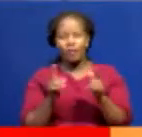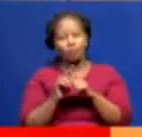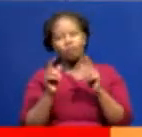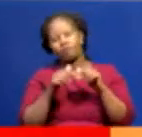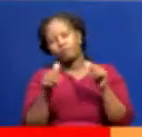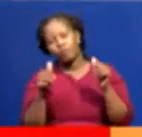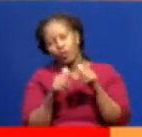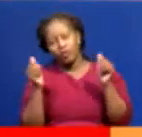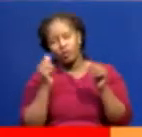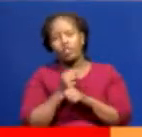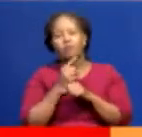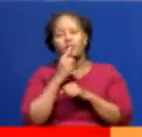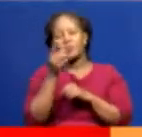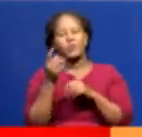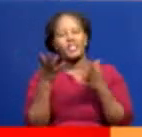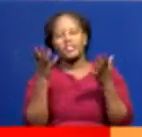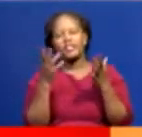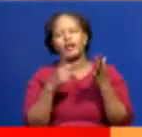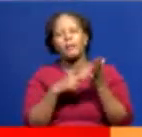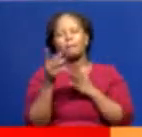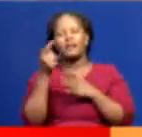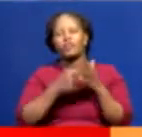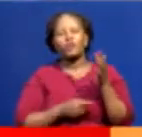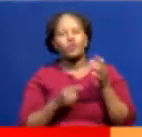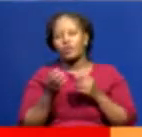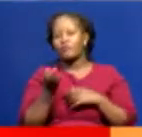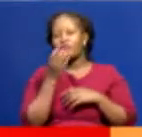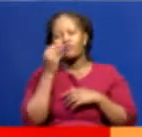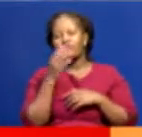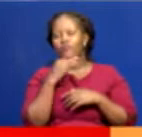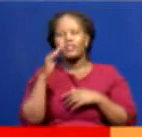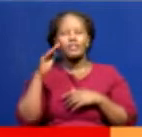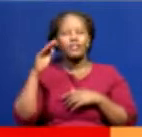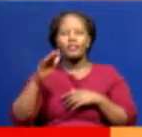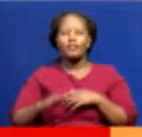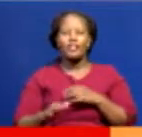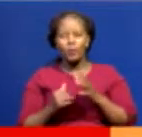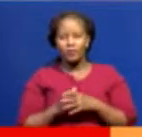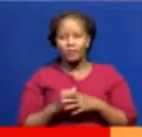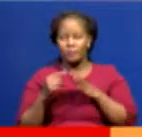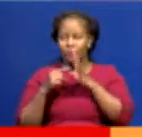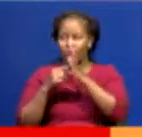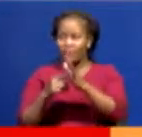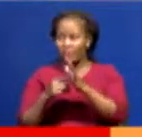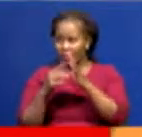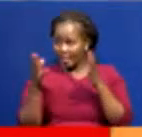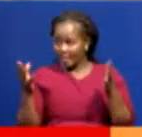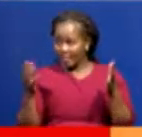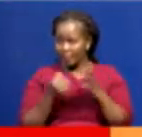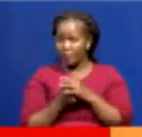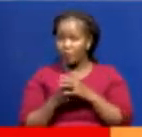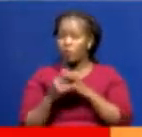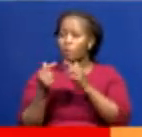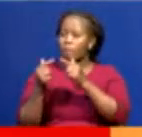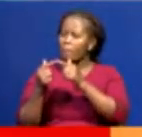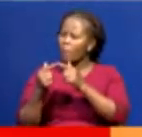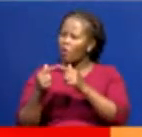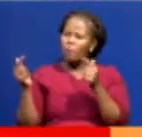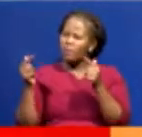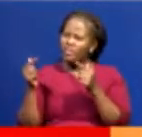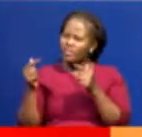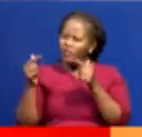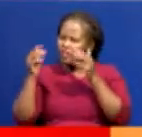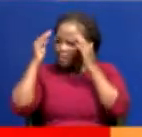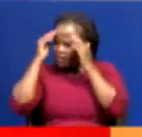bei ya gharama ya chakula irudi chini. Kwa mfano, hawa wapinzani hawaangalii